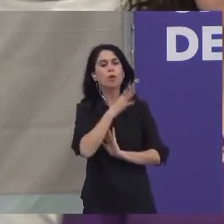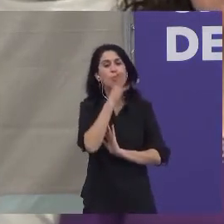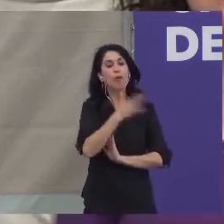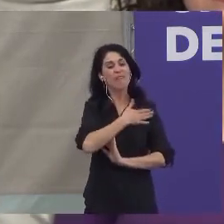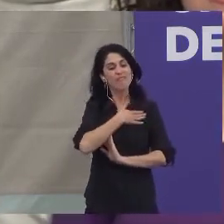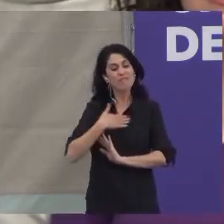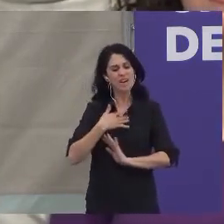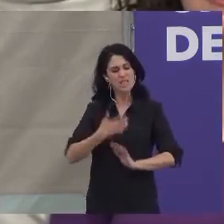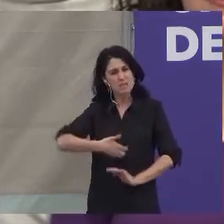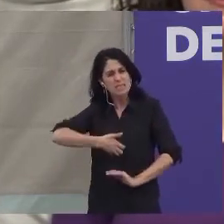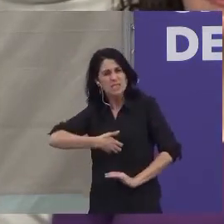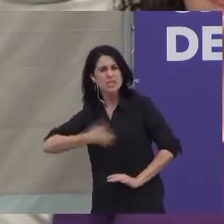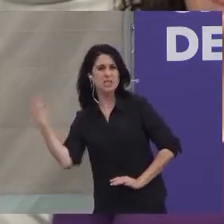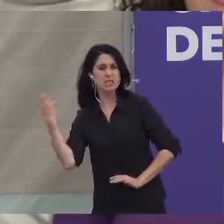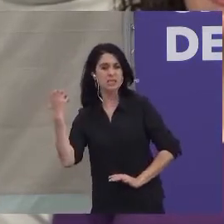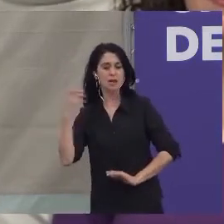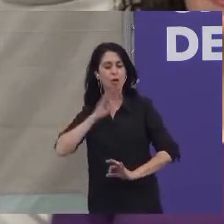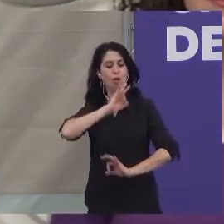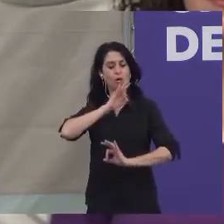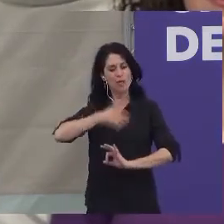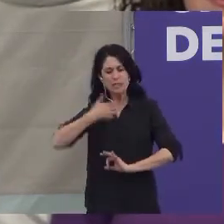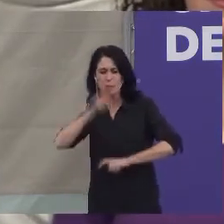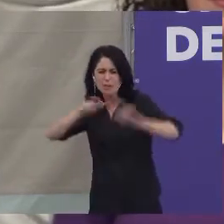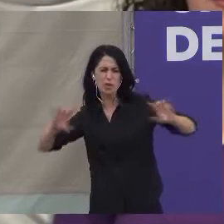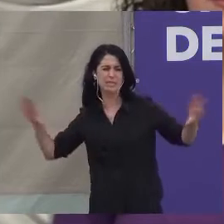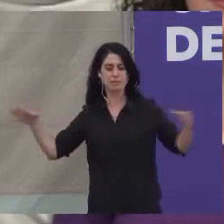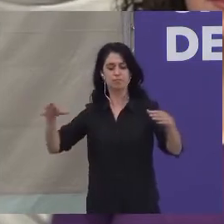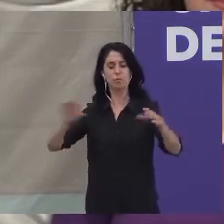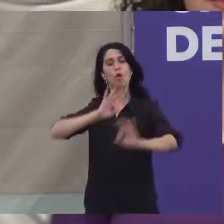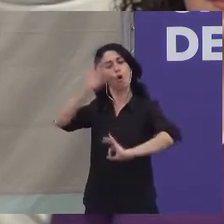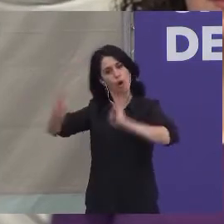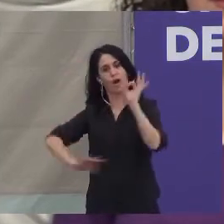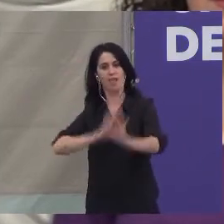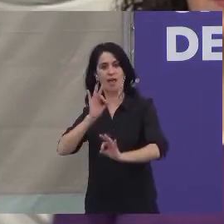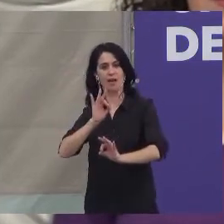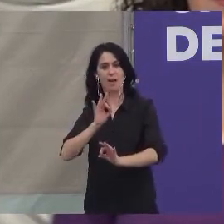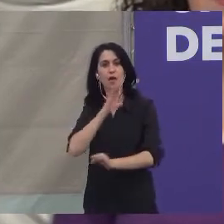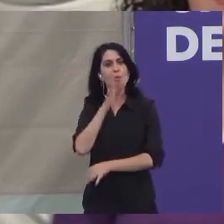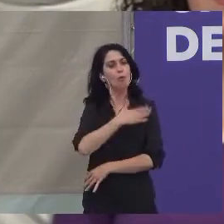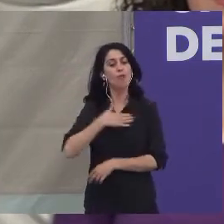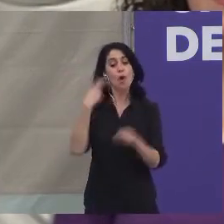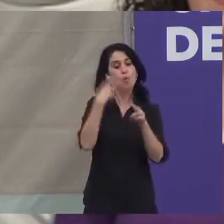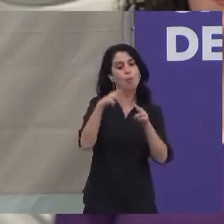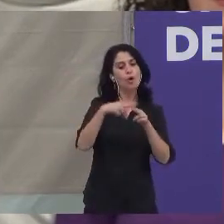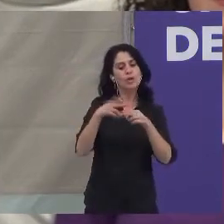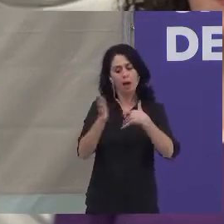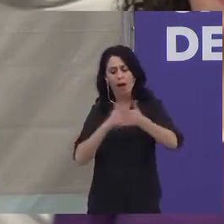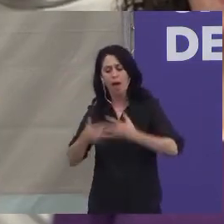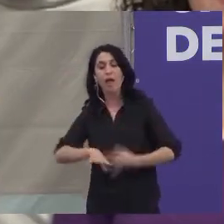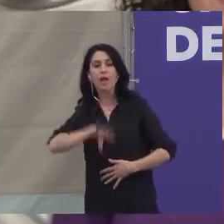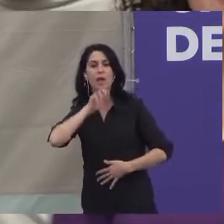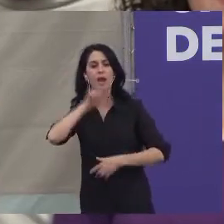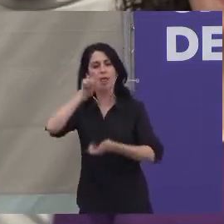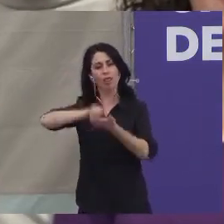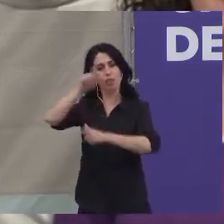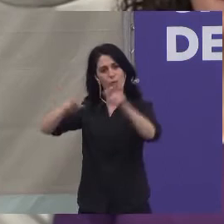indignació. Podem va néixer per a fer que la política siga un exercici de ciutadania.